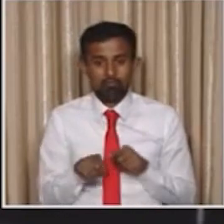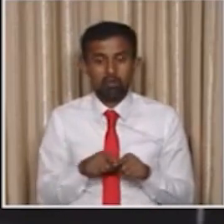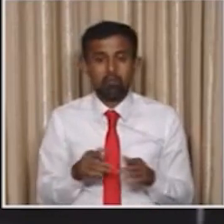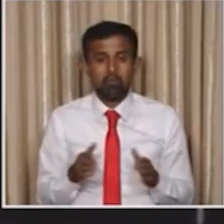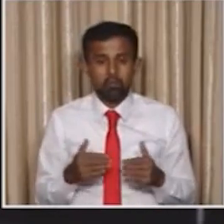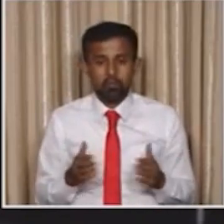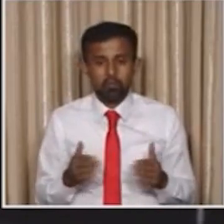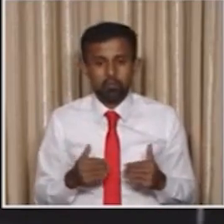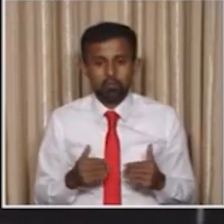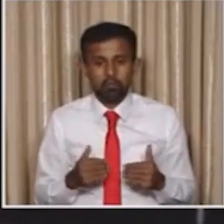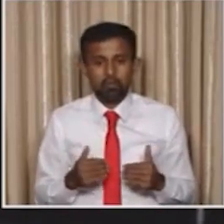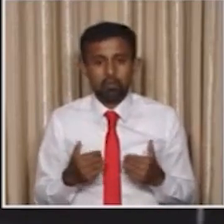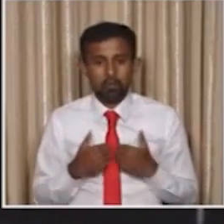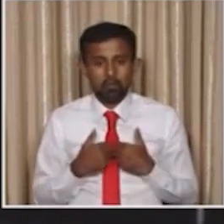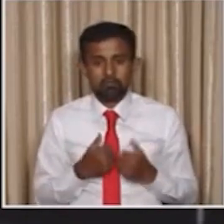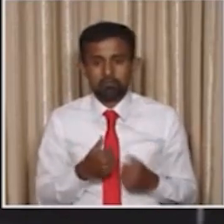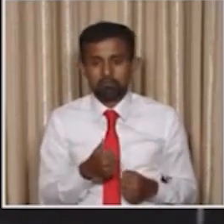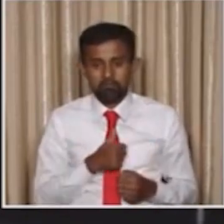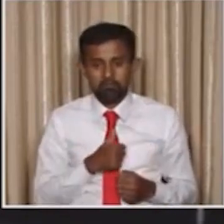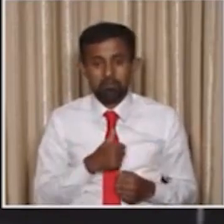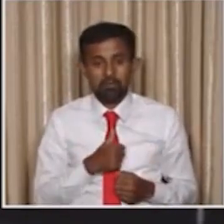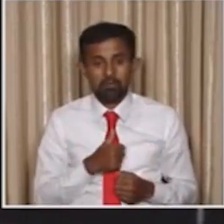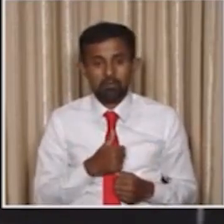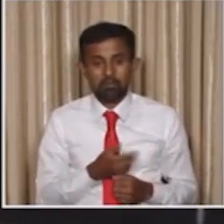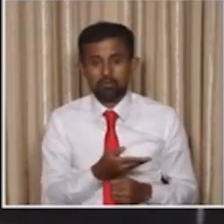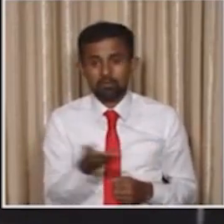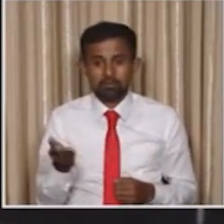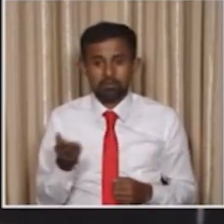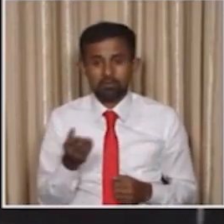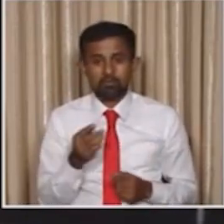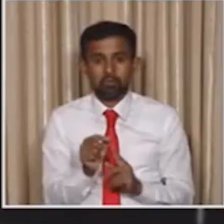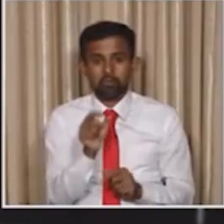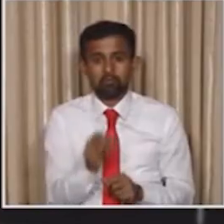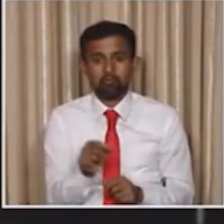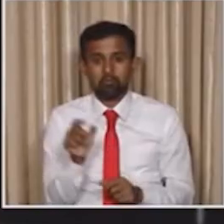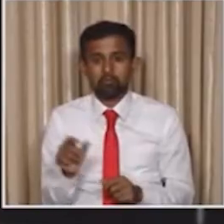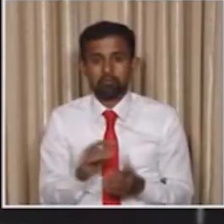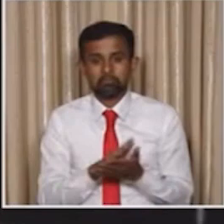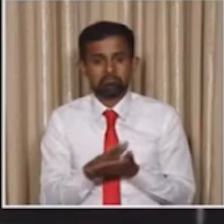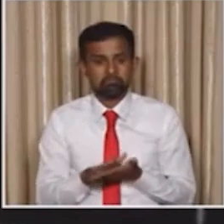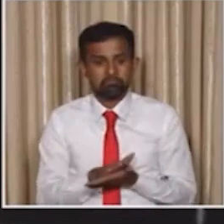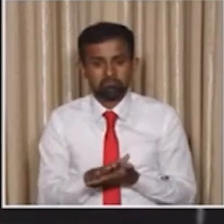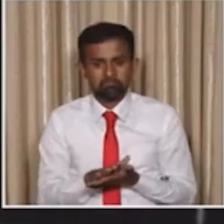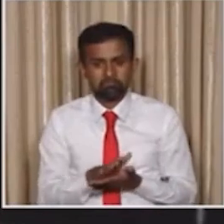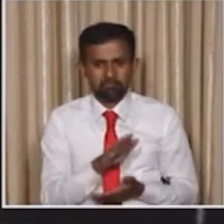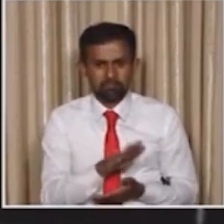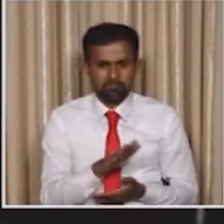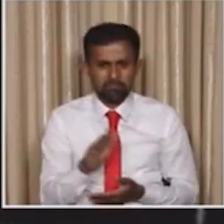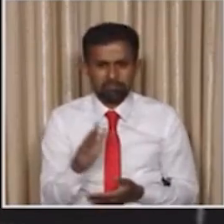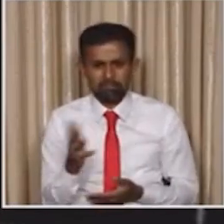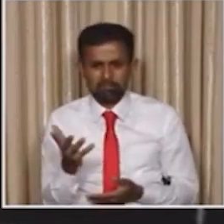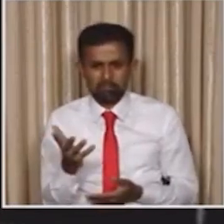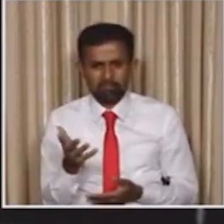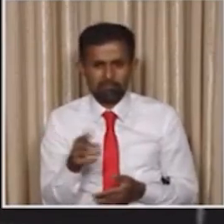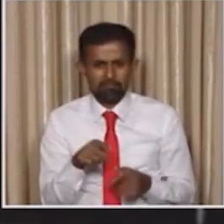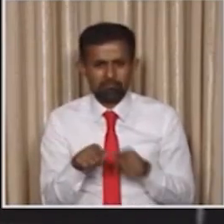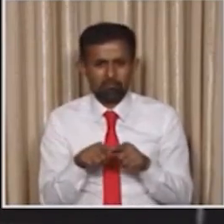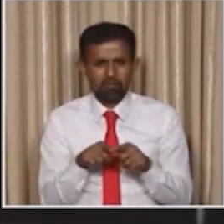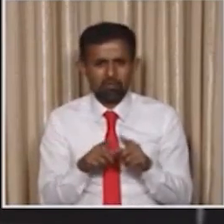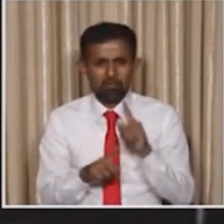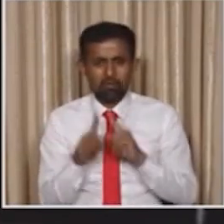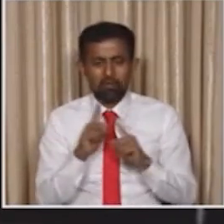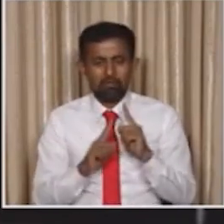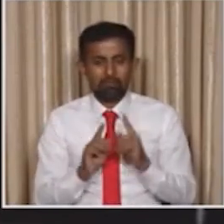තාමත් අපේ එකඟතාවයකට එන්න අපේ මහජන නියෝජිතයන් සූදානමක් ඇති නැති පරතරයක අපි කතා